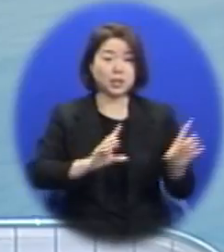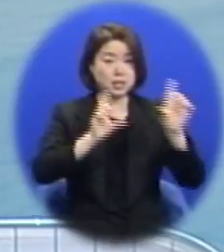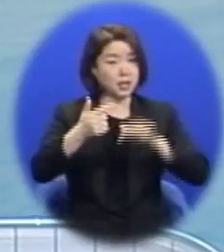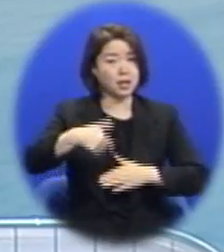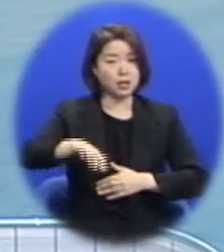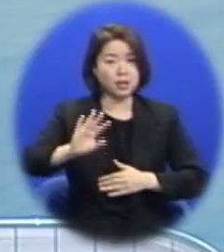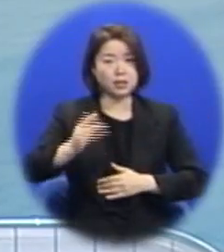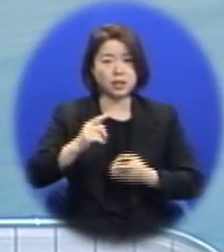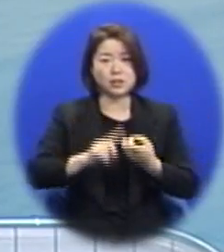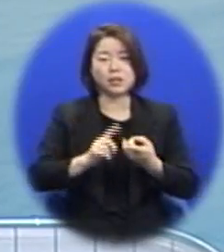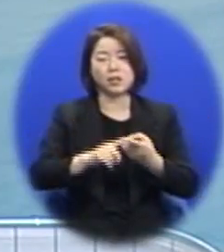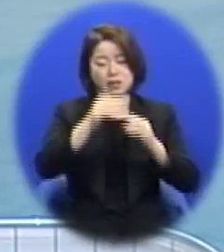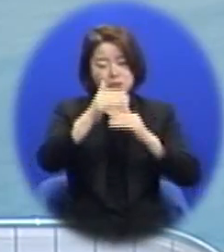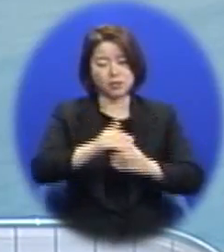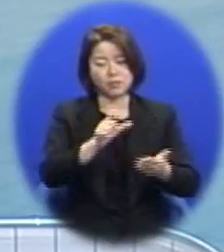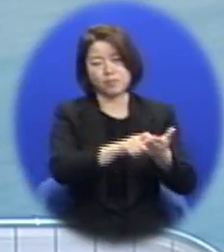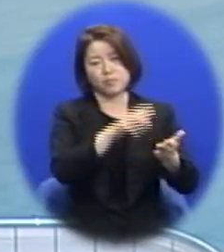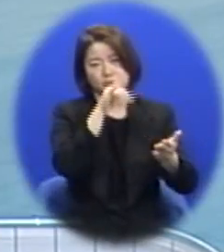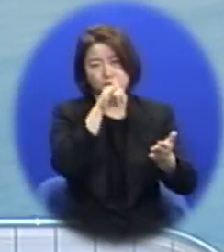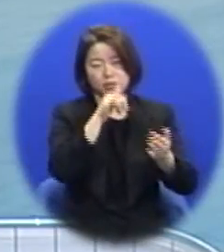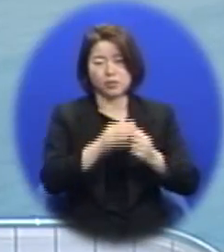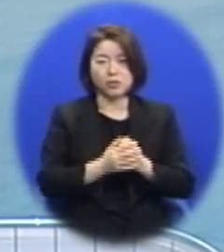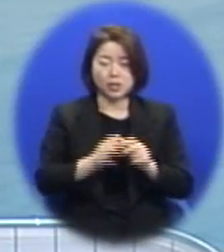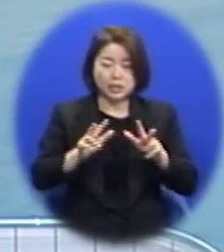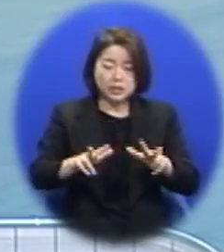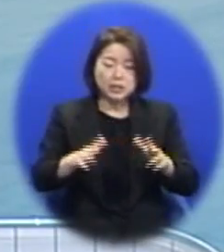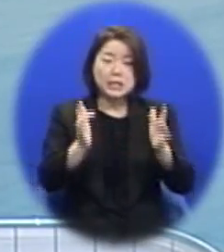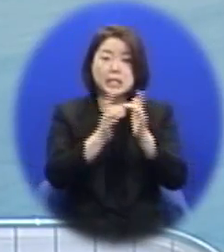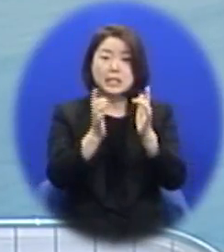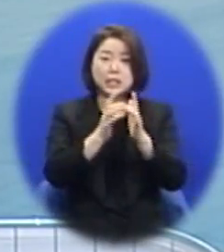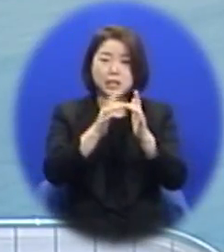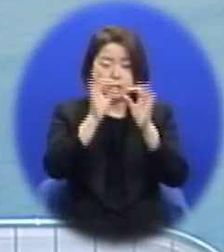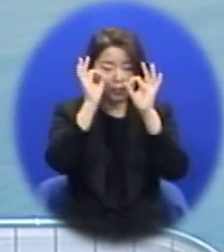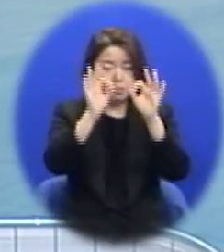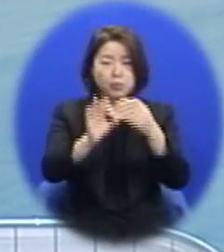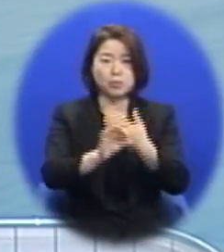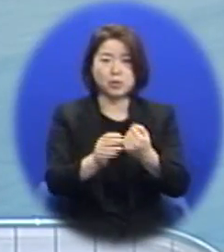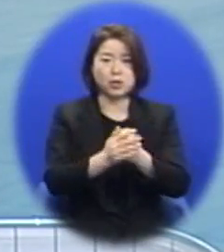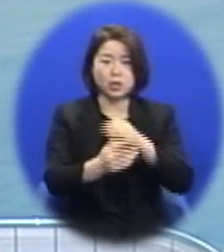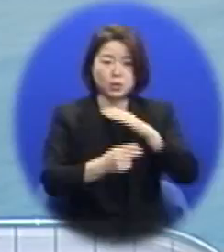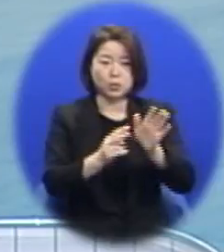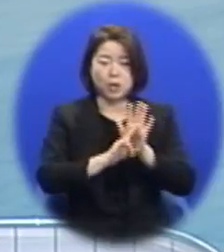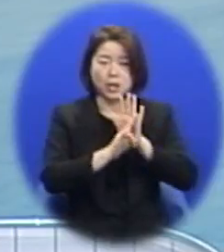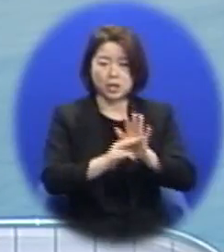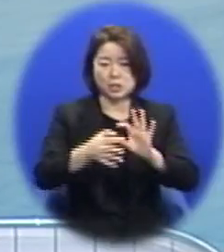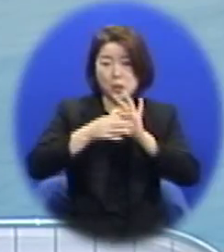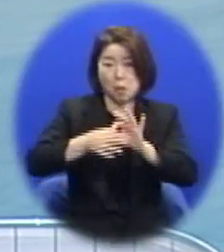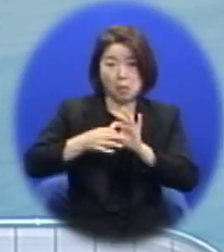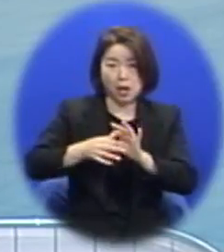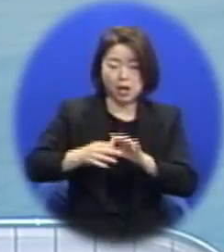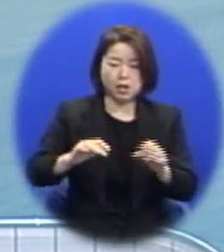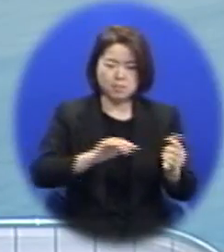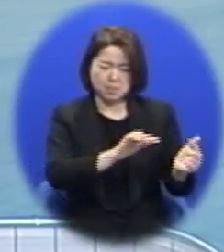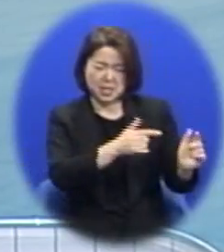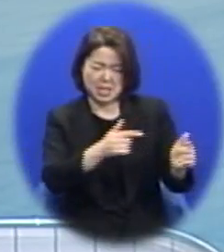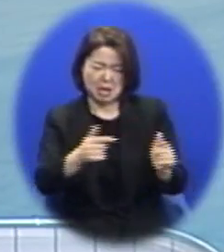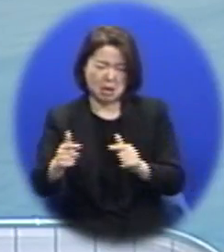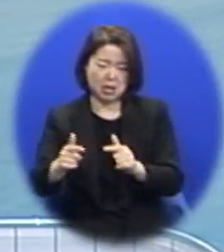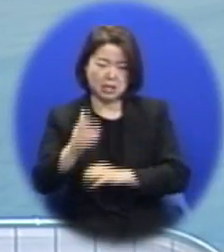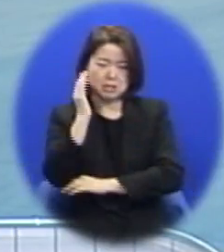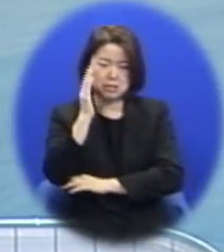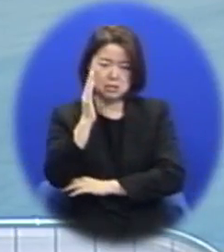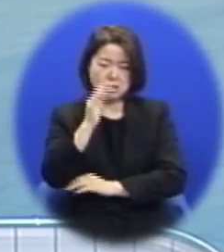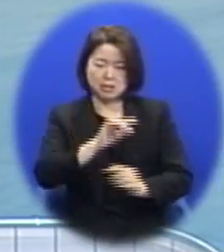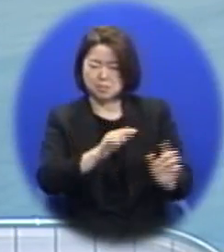것입니다. 지금 인터넷에 보면 요한계시록과 관련해서 온갖 이야기가 난무하고